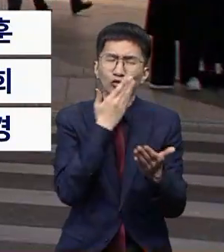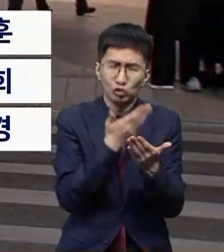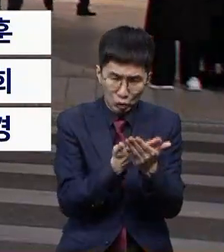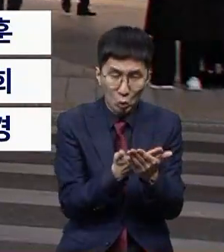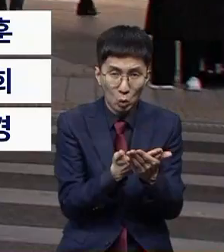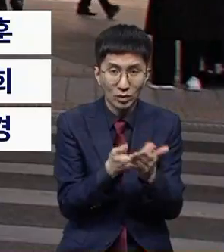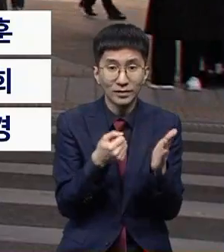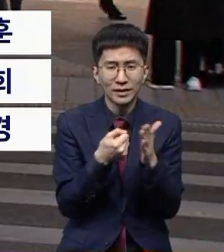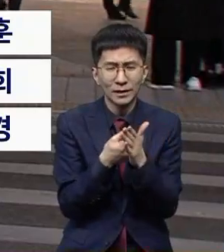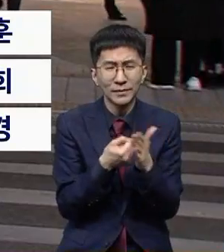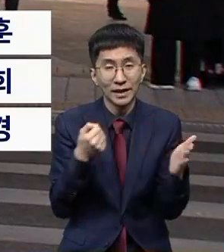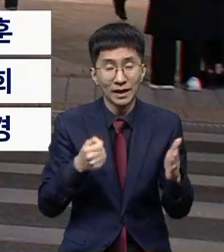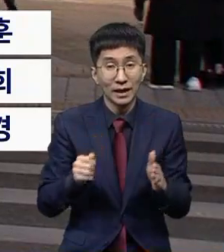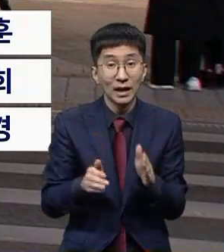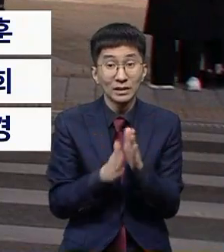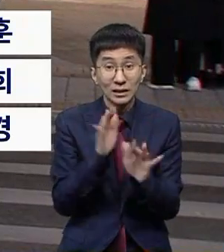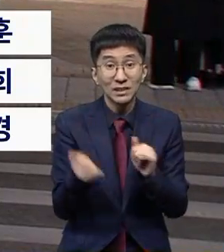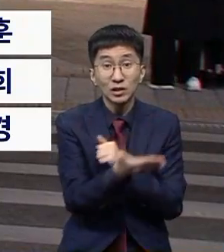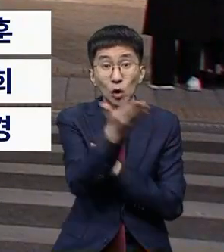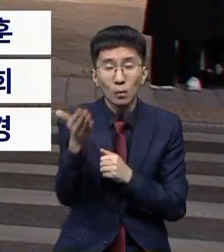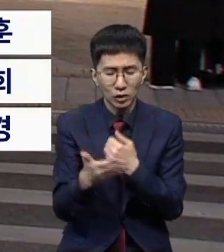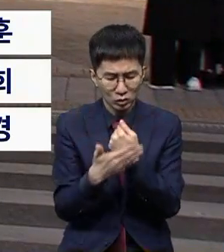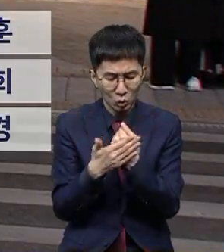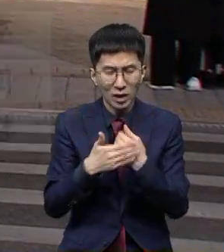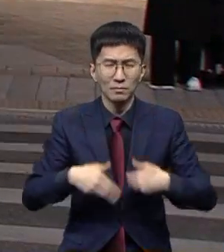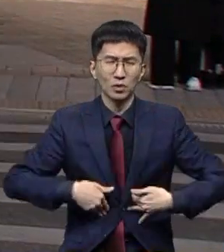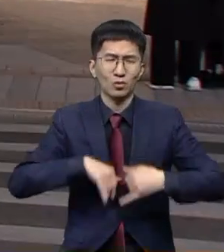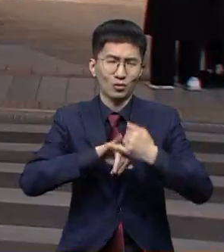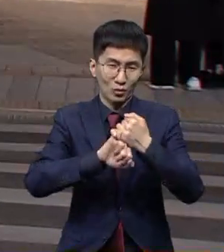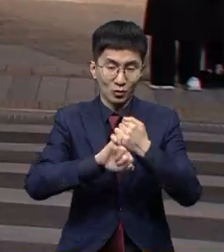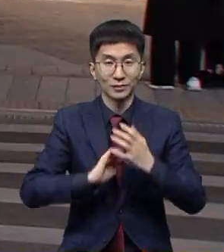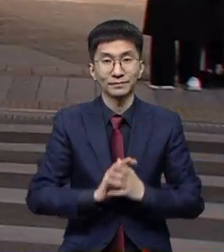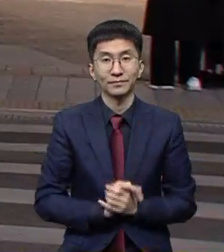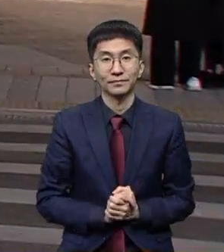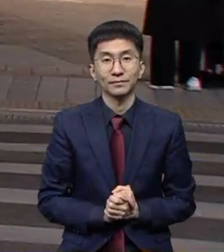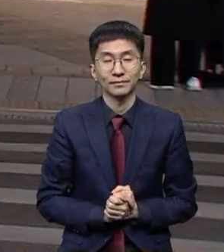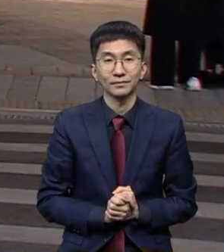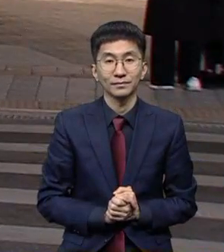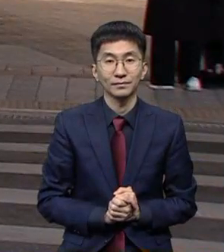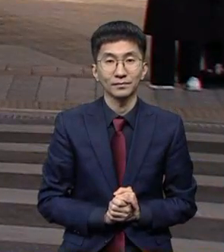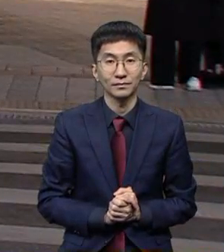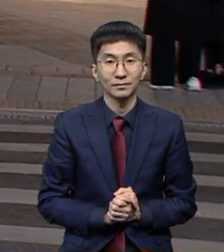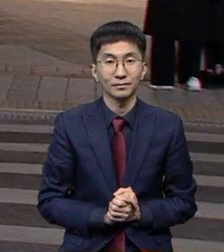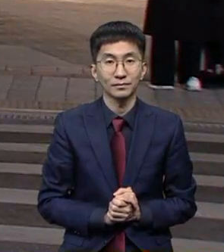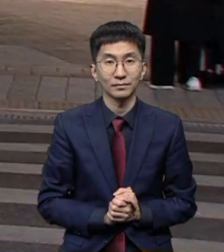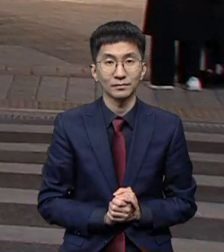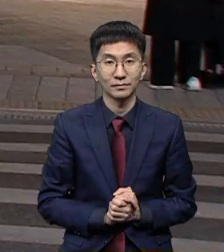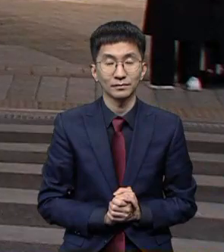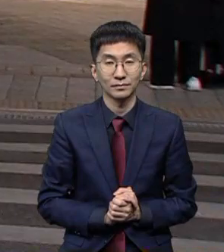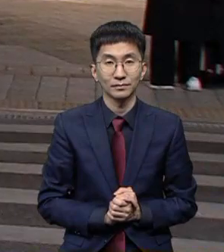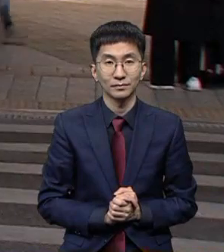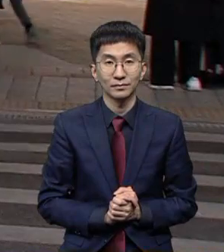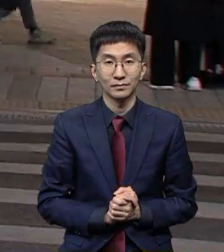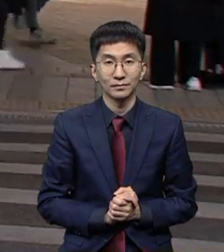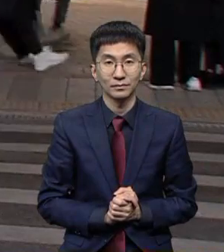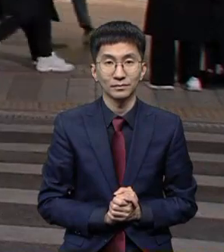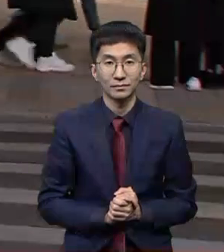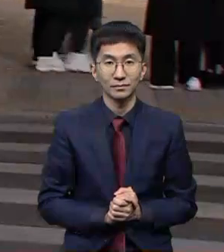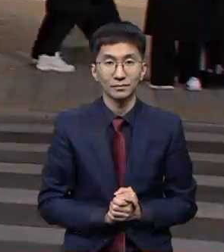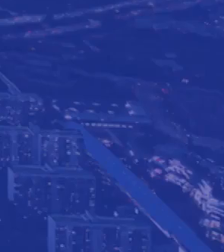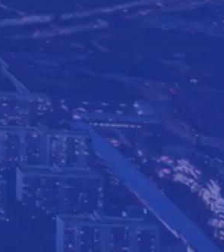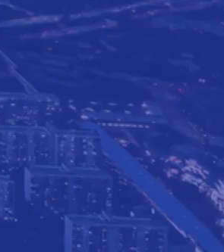만큼 무엇보다 시민의 자발적인 협조가 절실해 보입니다. 지금까지 서울 신촌에서 SBS 김상민입니다.